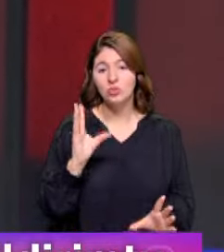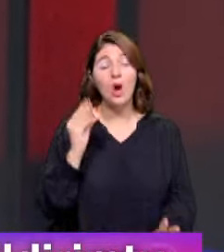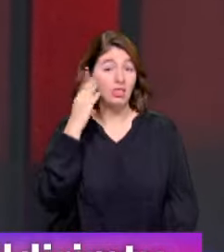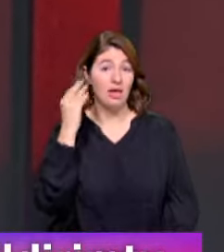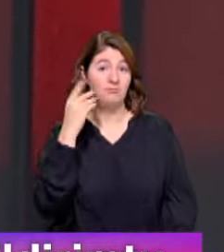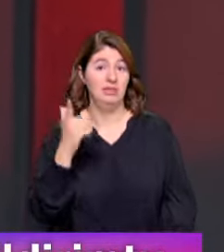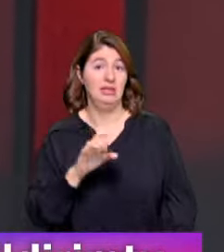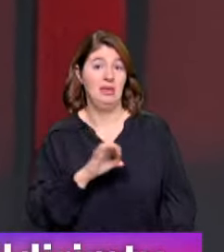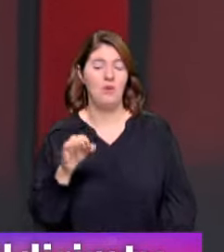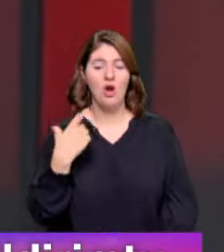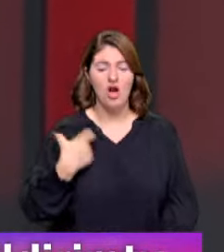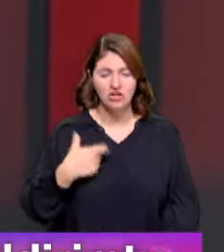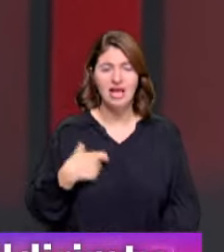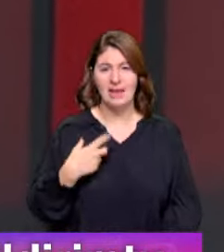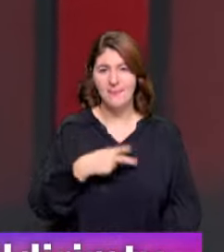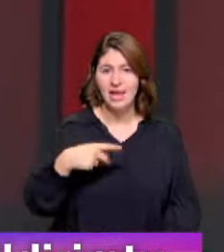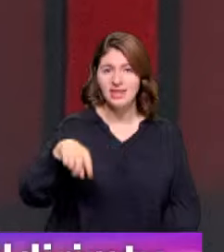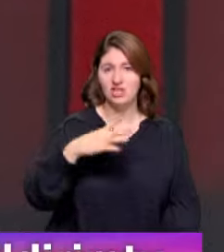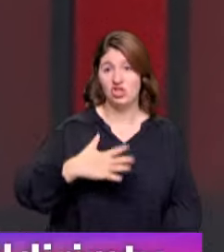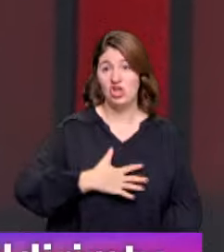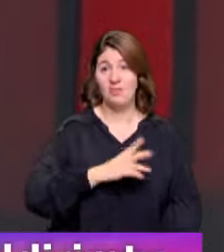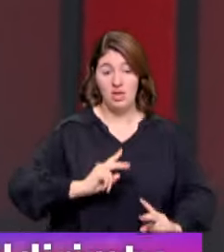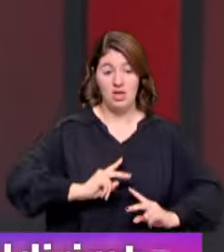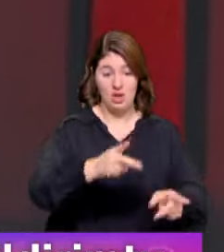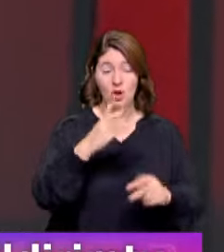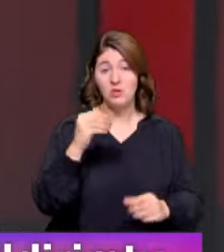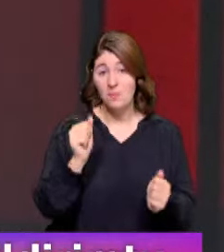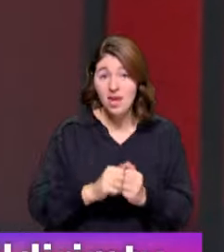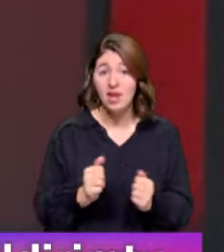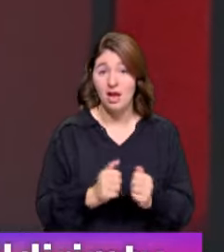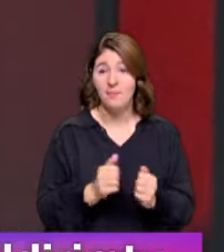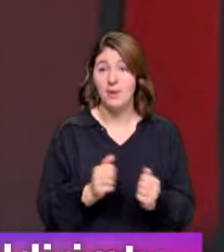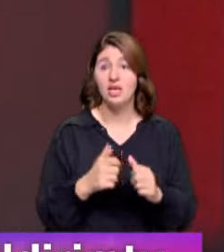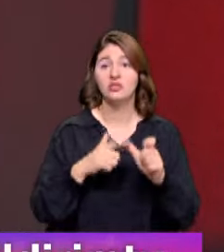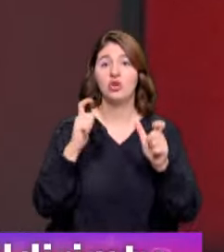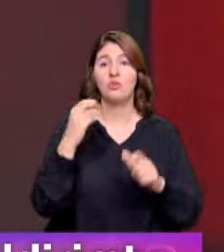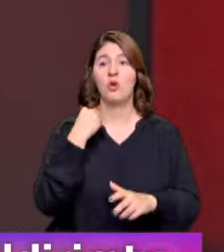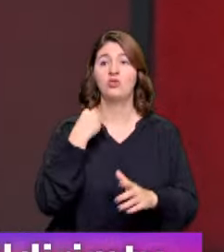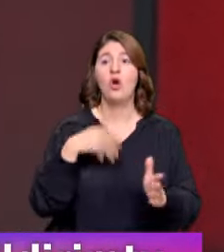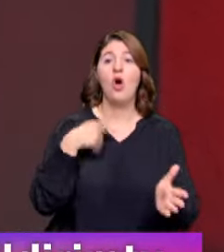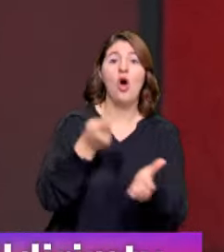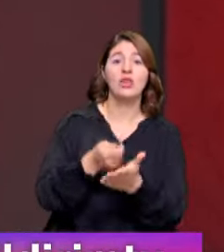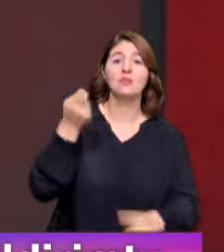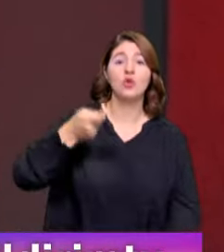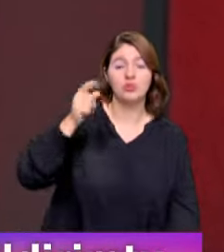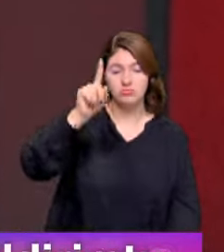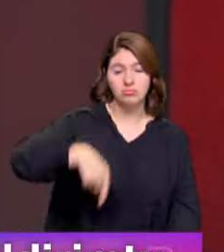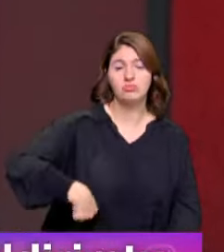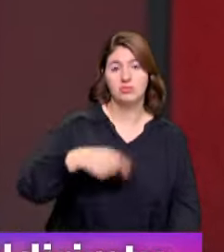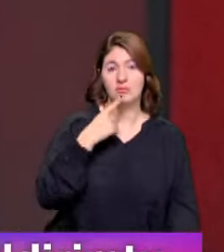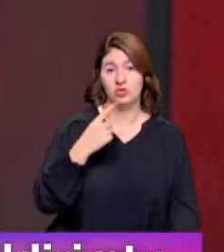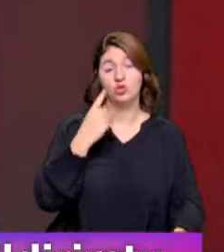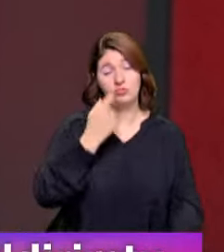Çünkü özellikle de belediyelerin CHP'ye geçmesiyle birlikte SGK borçlarının ödenmesi zorunlu tutulmuştu